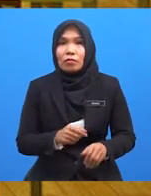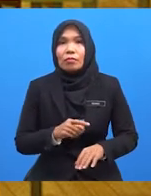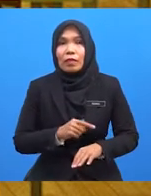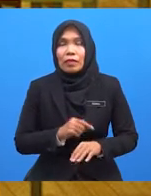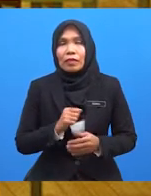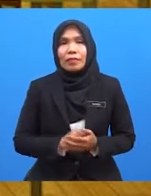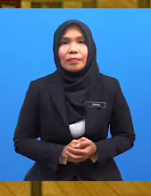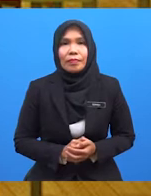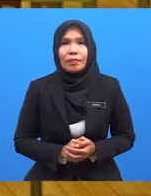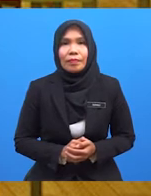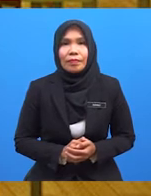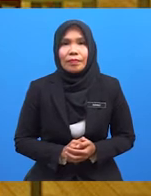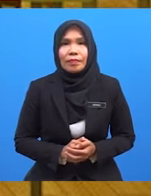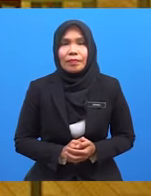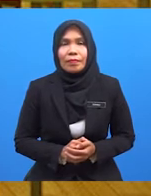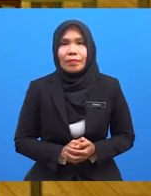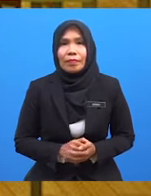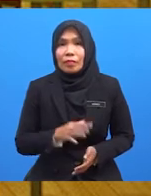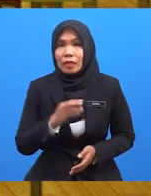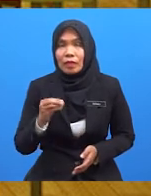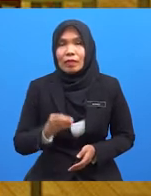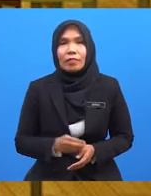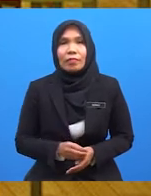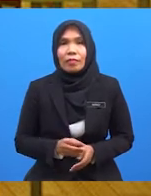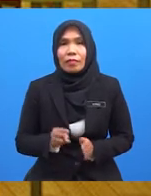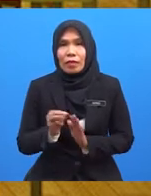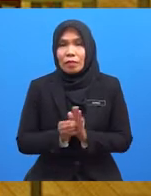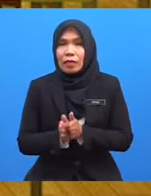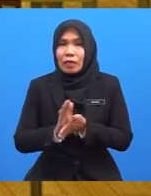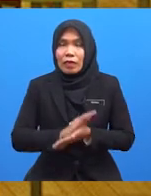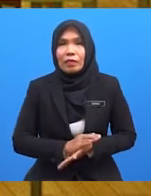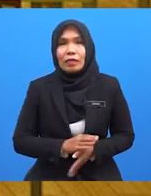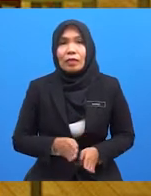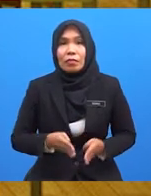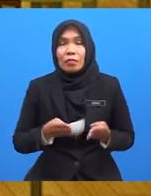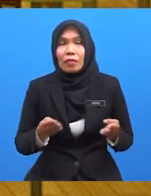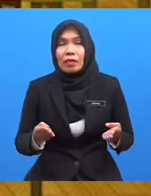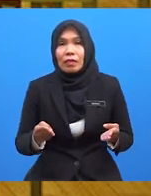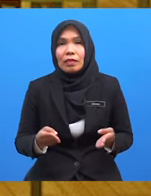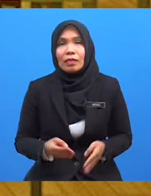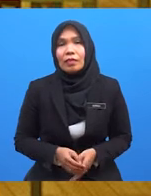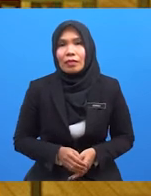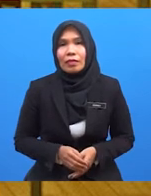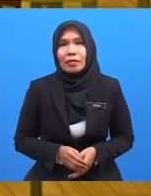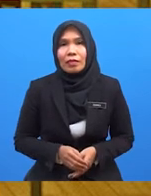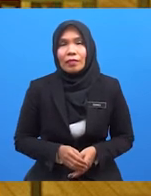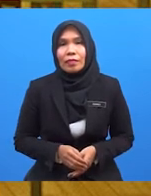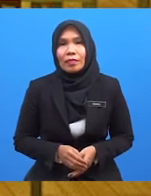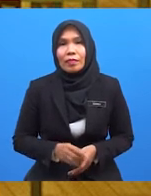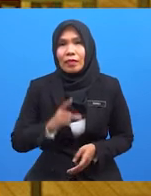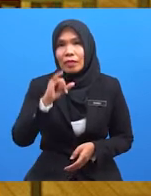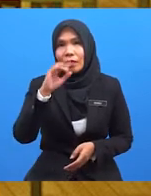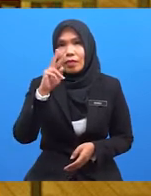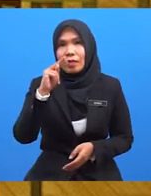dan masa, malah pernah menjadi bahasa internasional. Oleh itu, kita sebagai